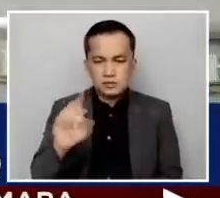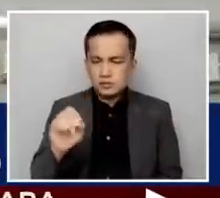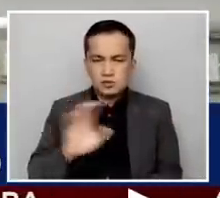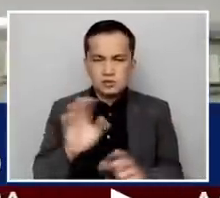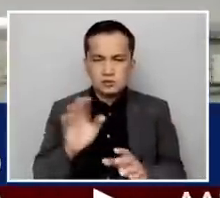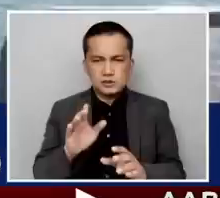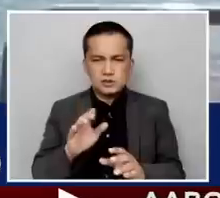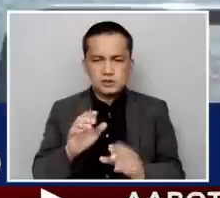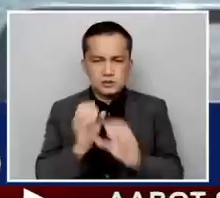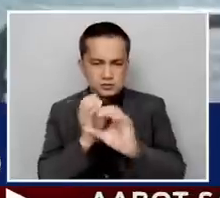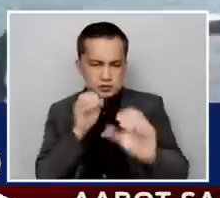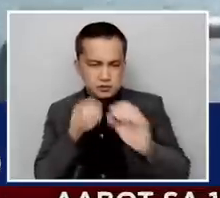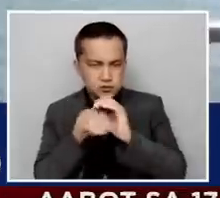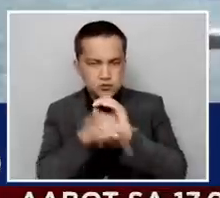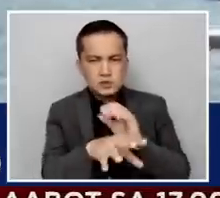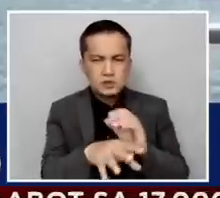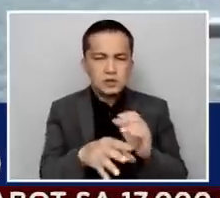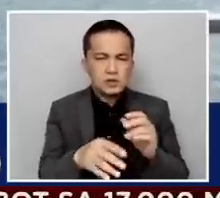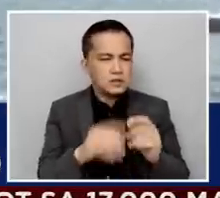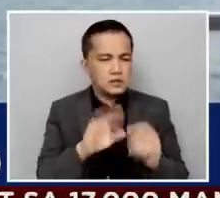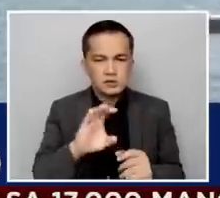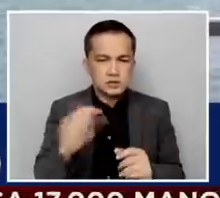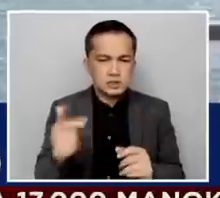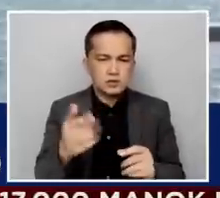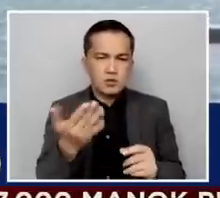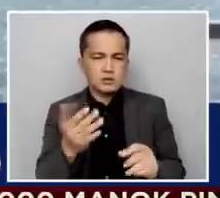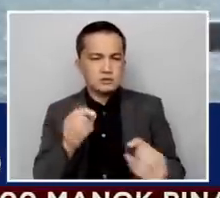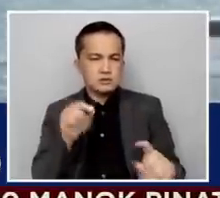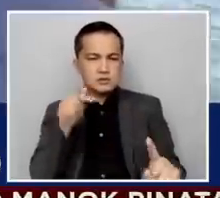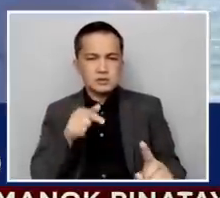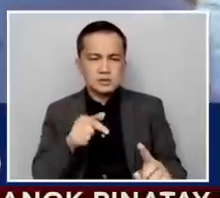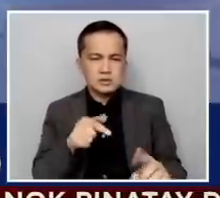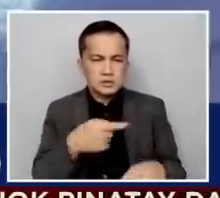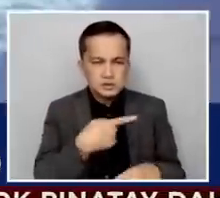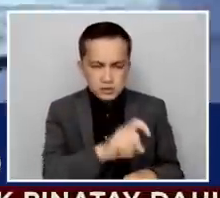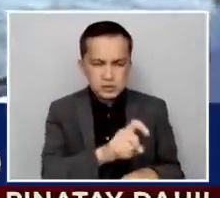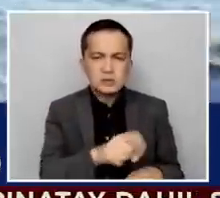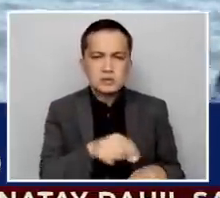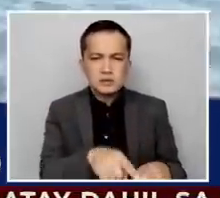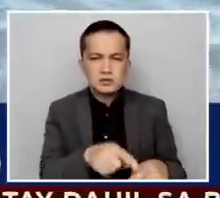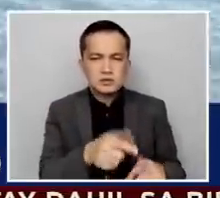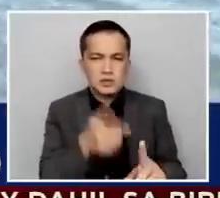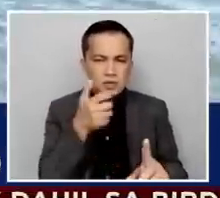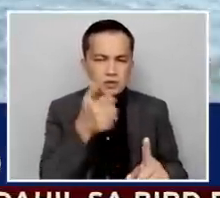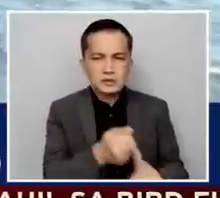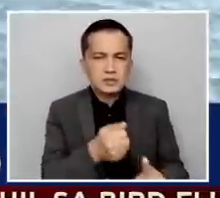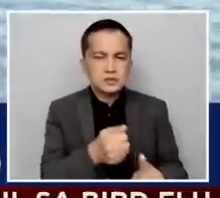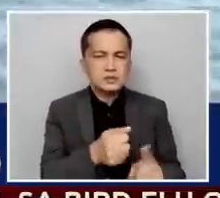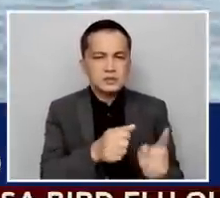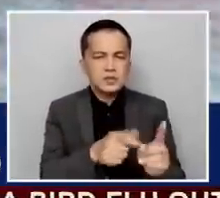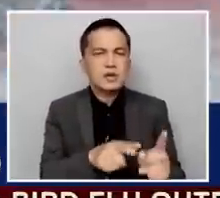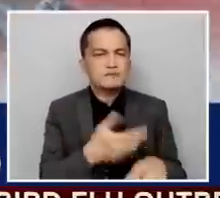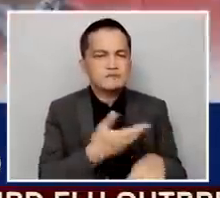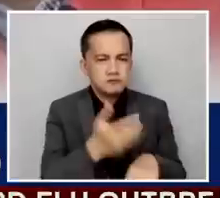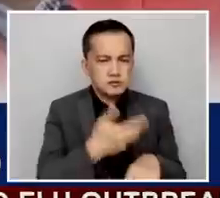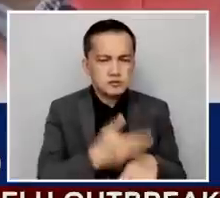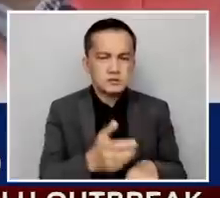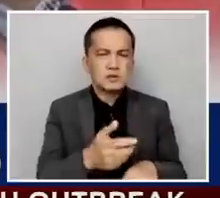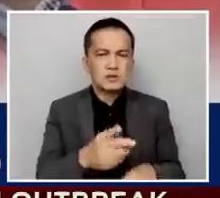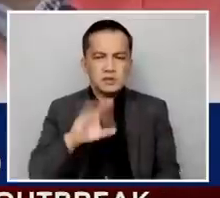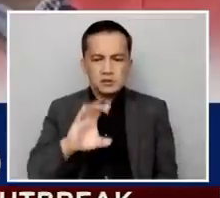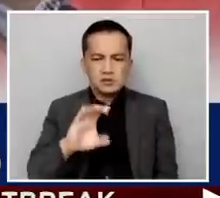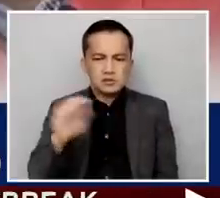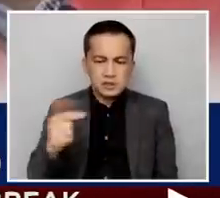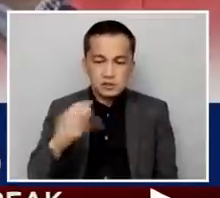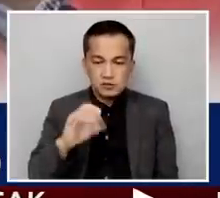dazzler ang sinumang Coast Guard dahil wala dapat intensyong manakit o makaapekto ng operasyon ng barko ang Coast Guard. Kung ito